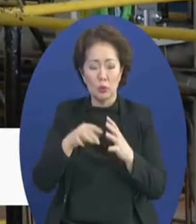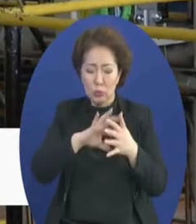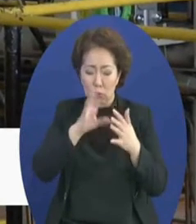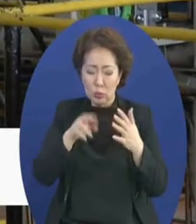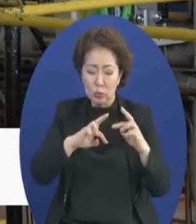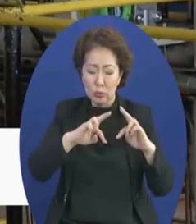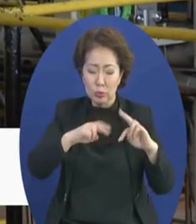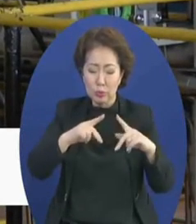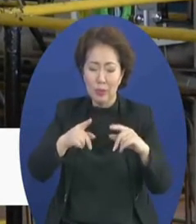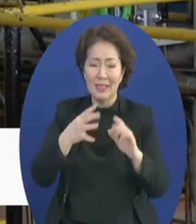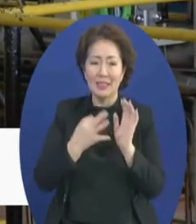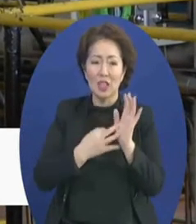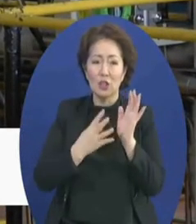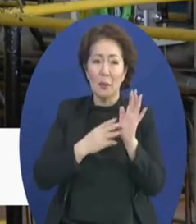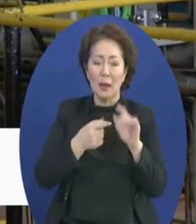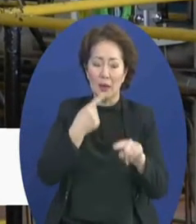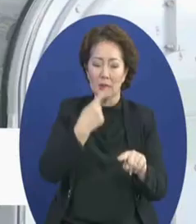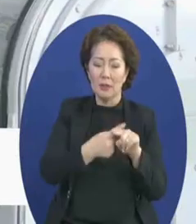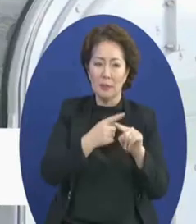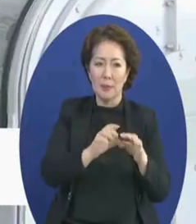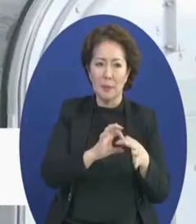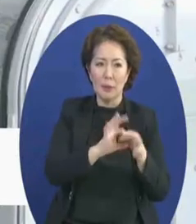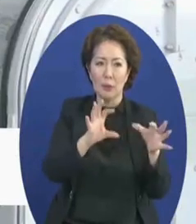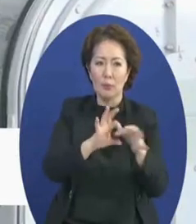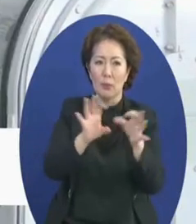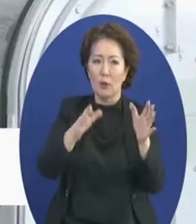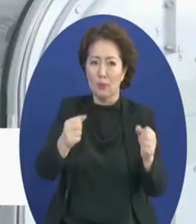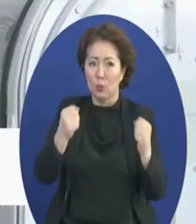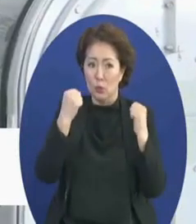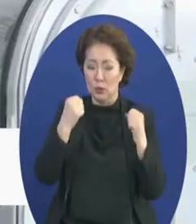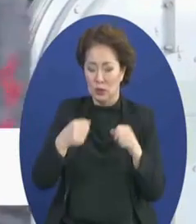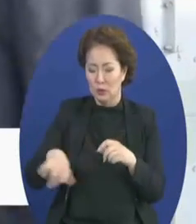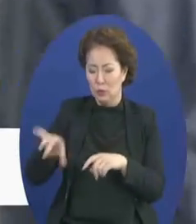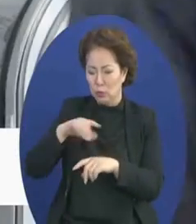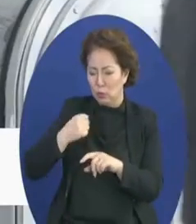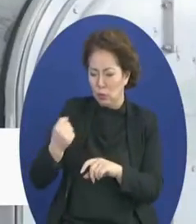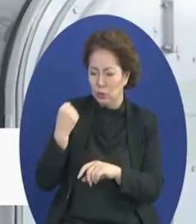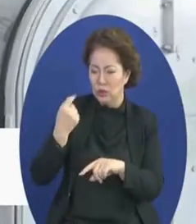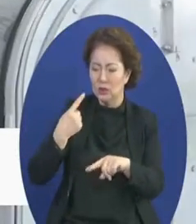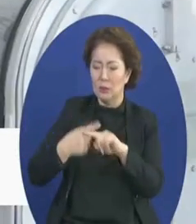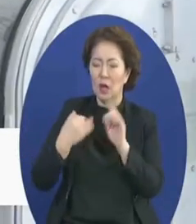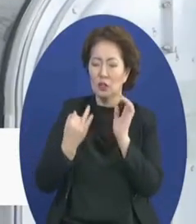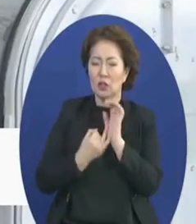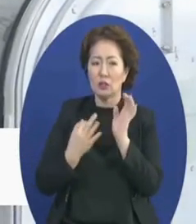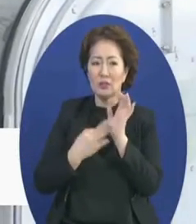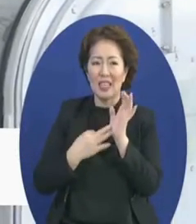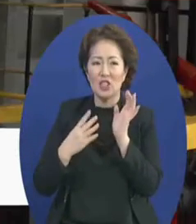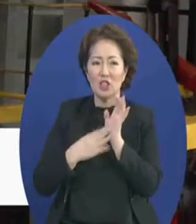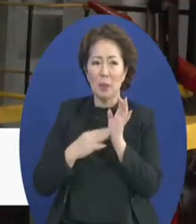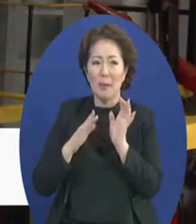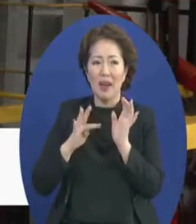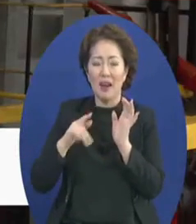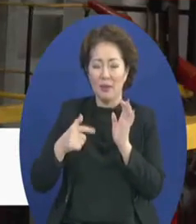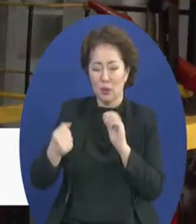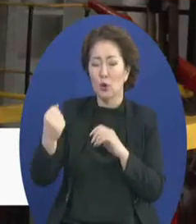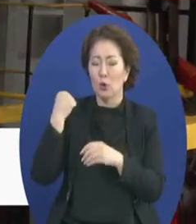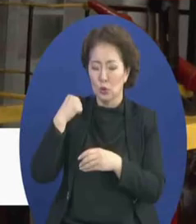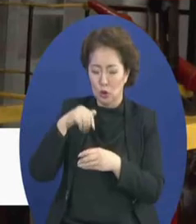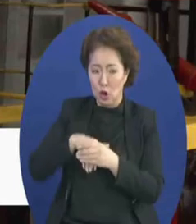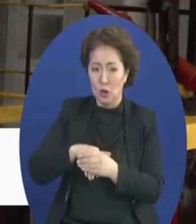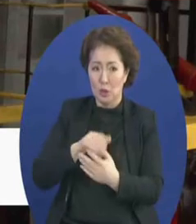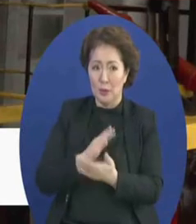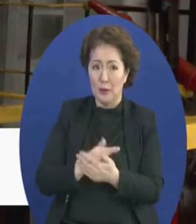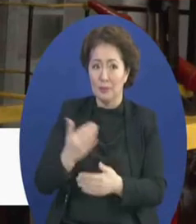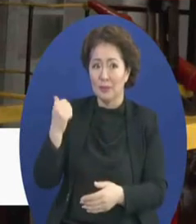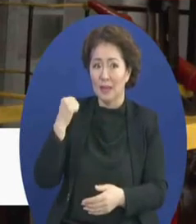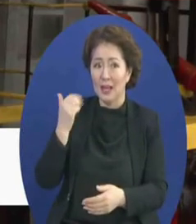мегаваттаар өргөтгсөн. Ингэснээр станцын суурилагдсан хүчин чадал 789 мегаваттад хүрч байна. Тэгэхээр үзэж та бүхэн харж байгаа миний